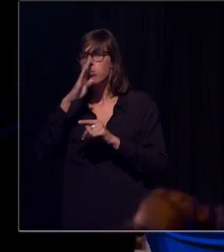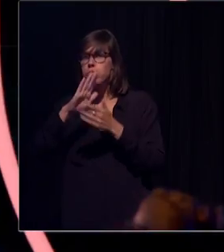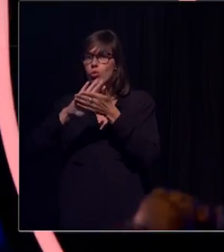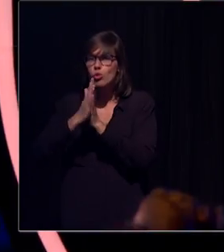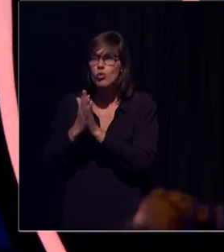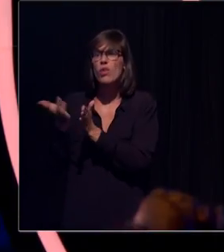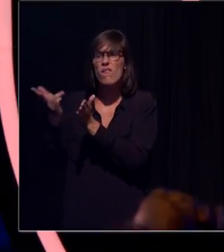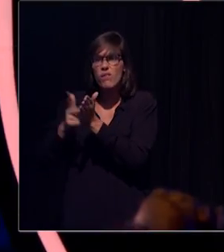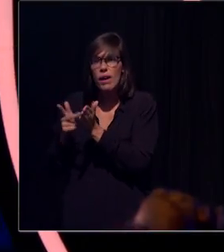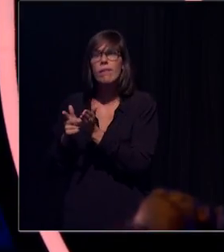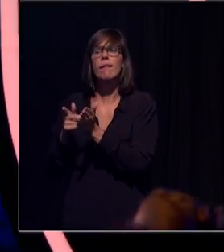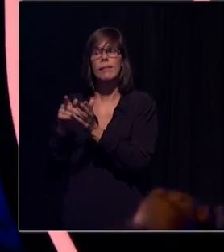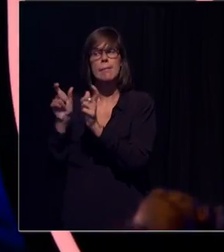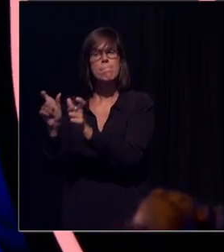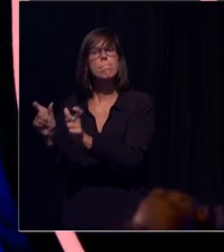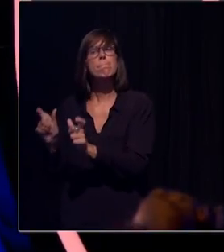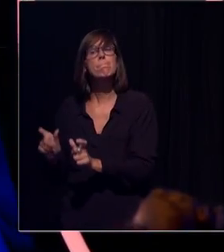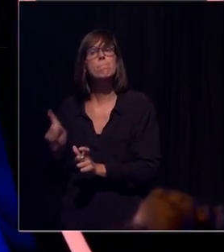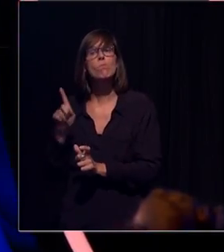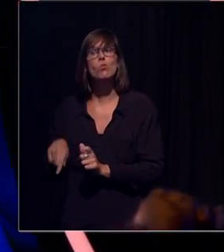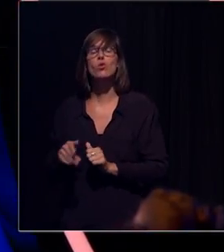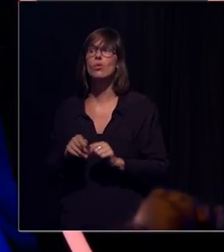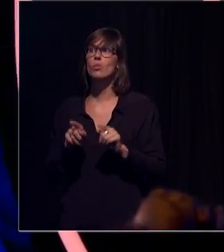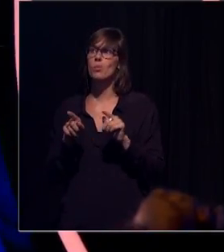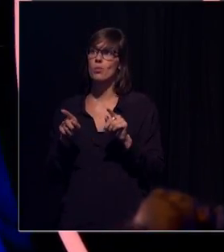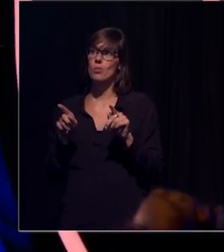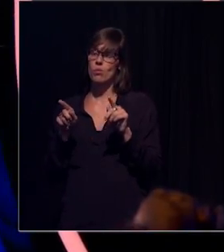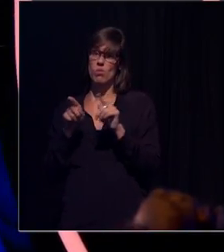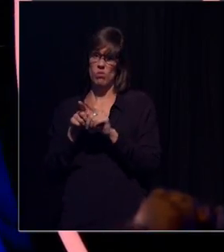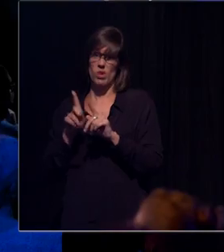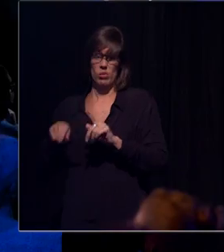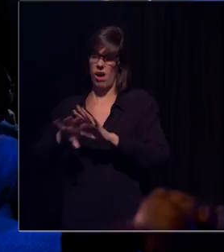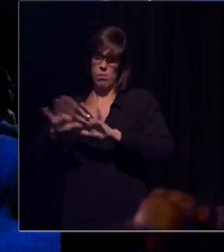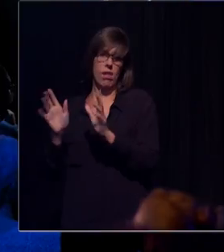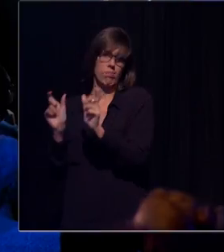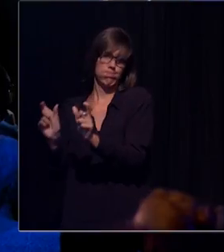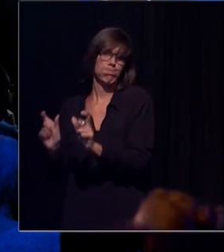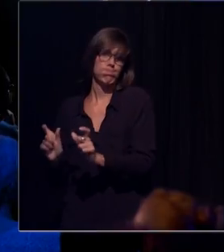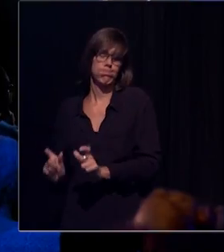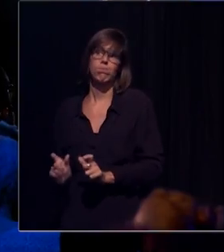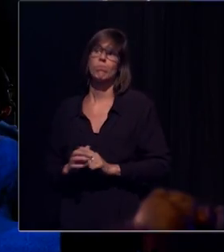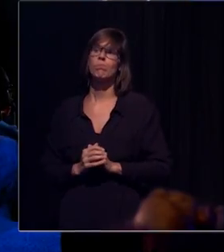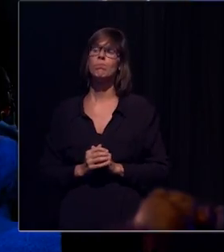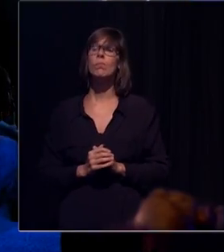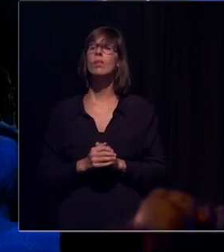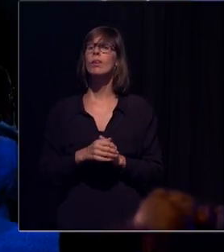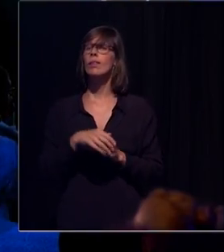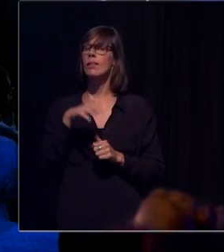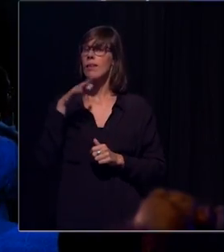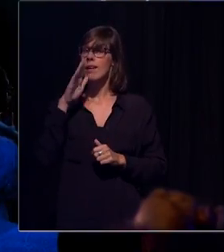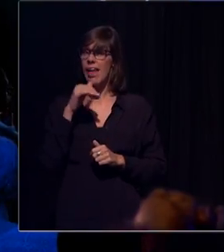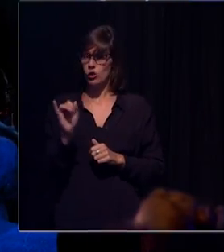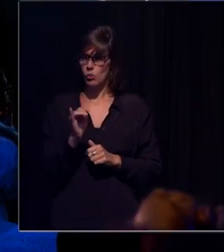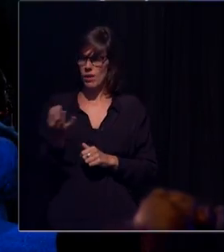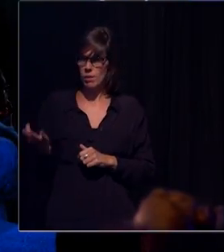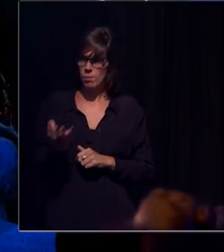en bijvoorbeeld anticoagulatie moet aangepakt worden. En tot slot, wat is belangrijk in die aanpak van